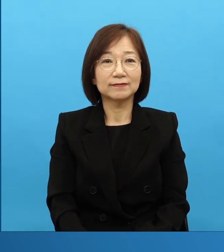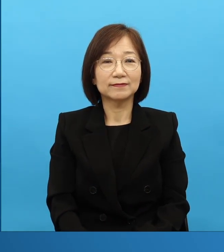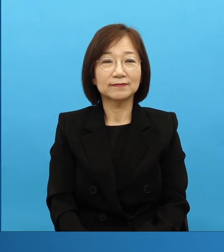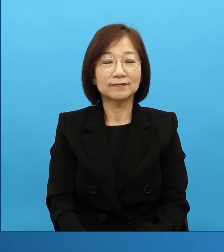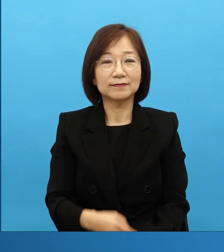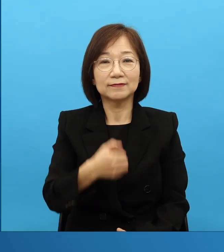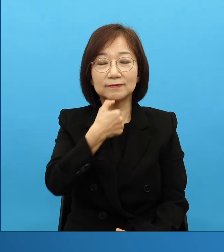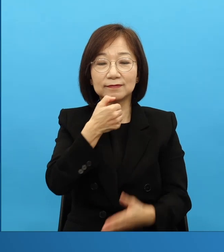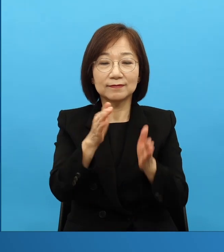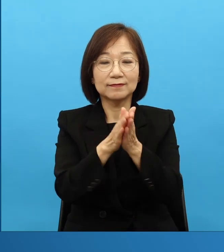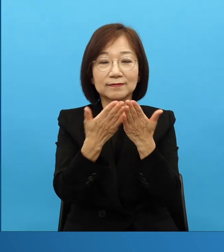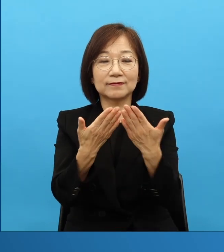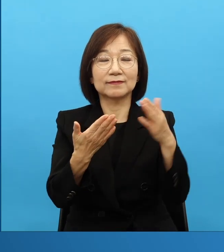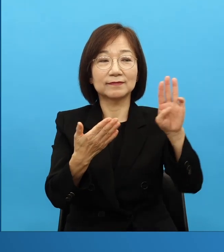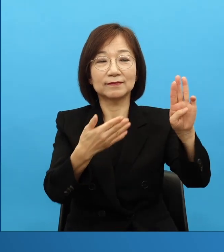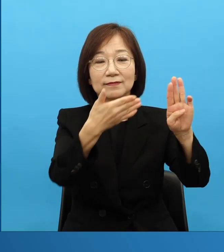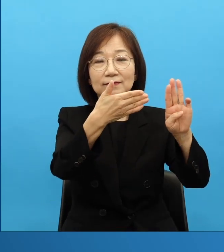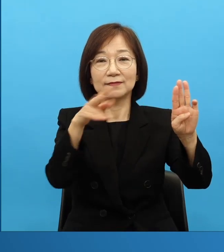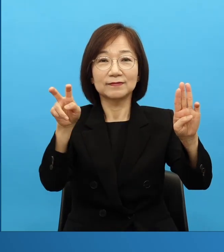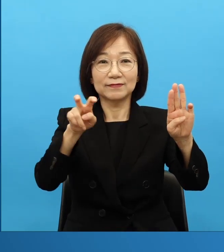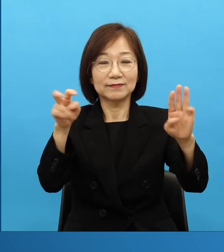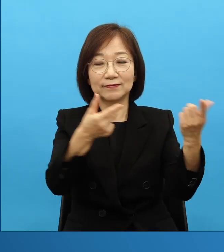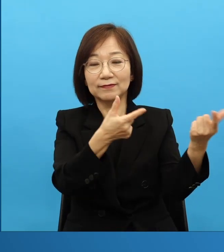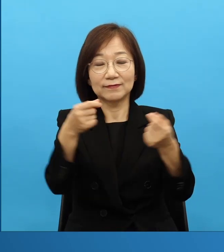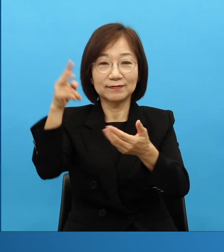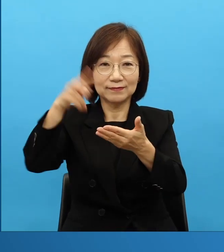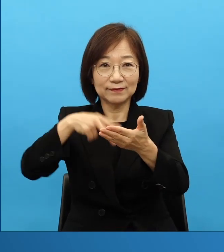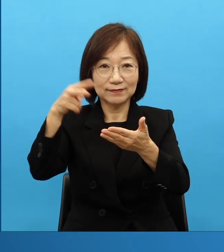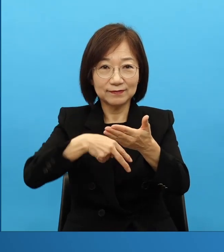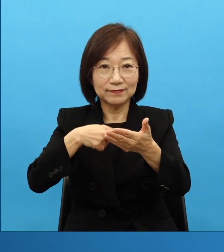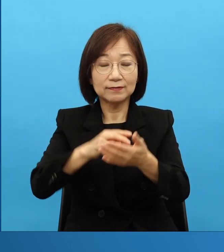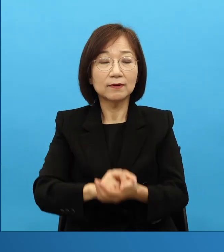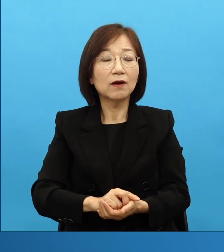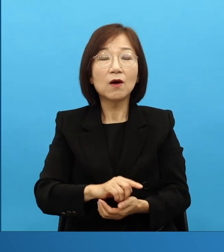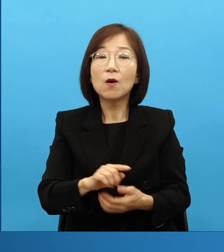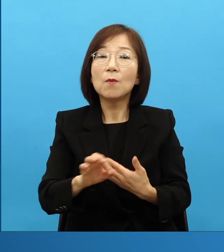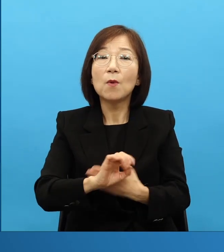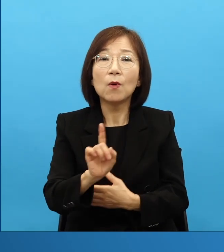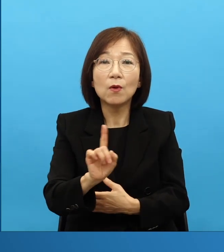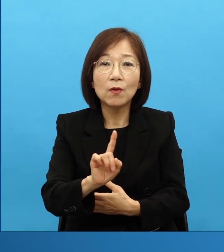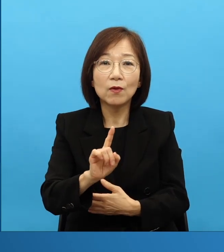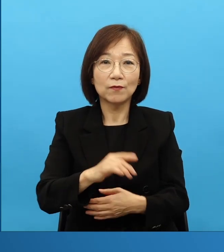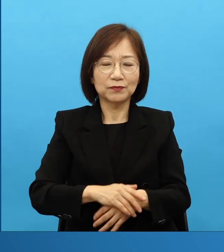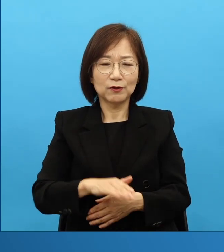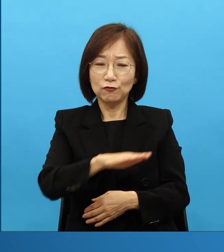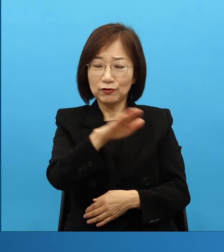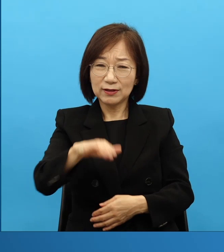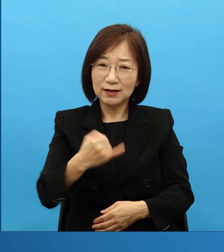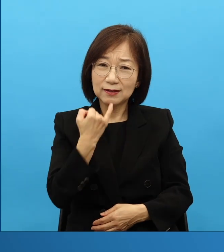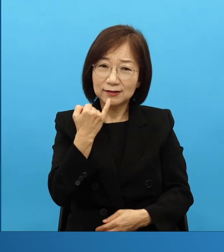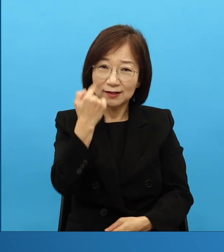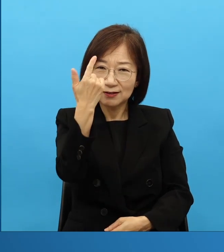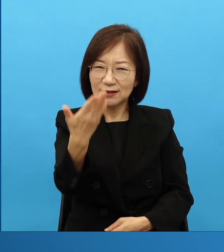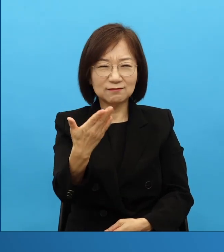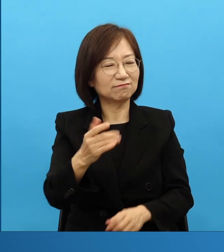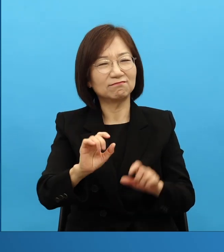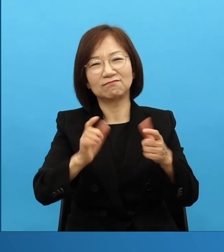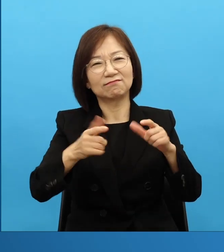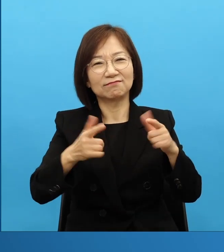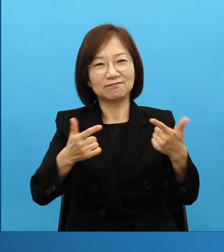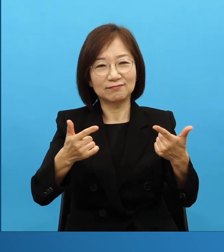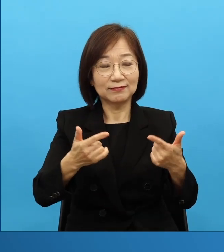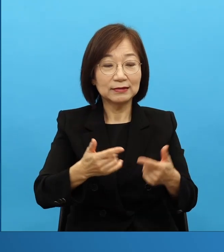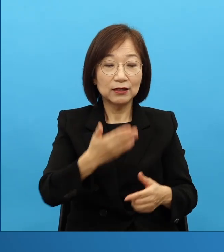로마서 3장 9절에서 20절의 말씀을 다 같이 합독합니다. 그러면 어떠하냐? 우리는 나으냐? 결코